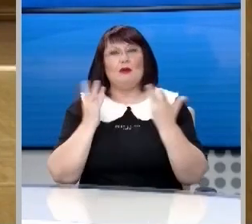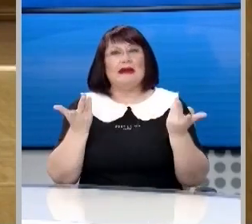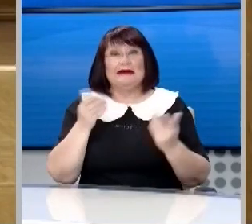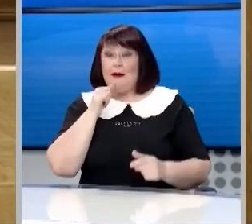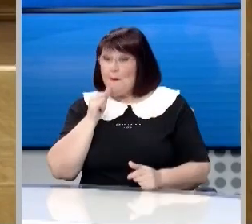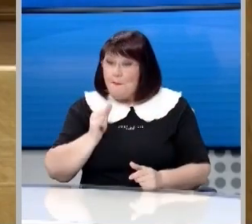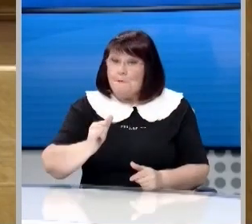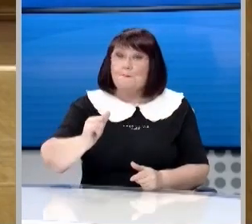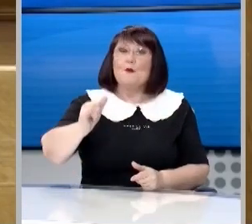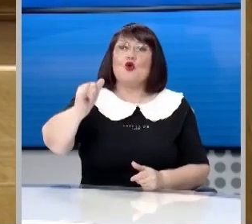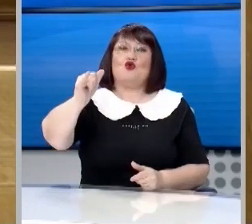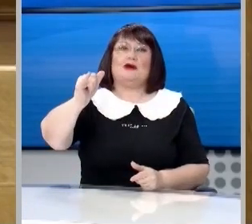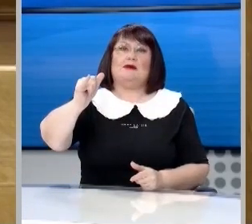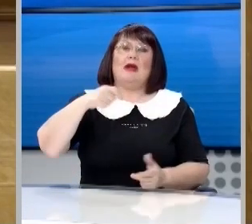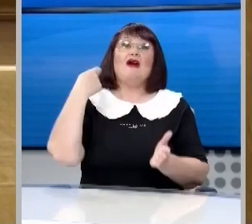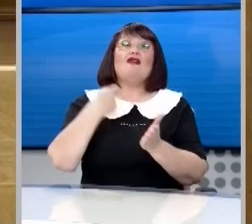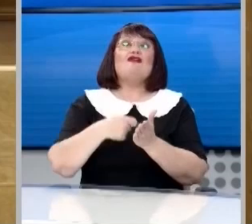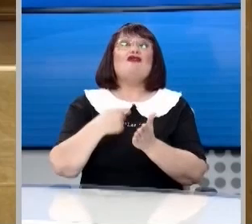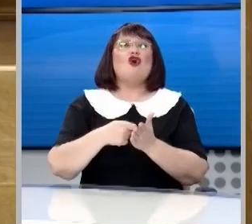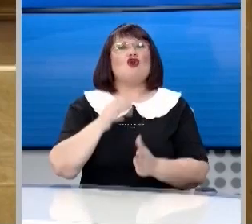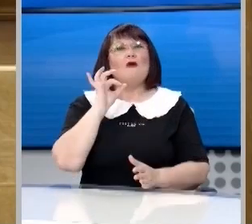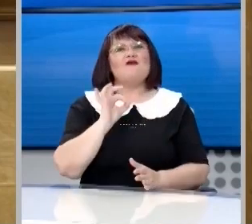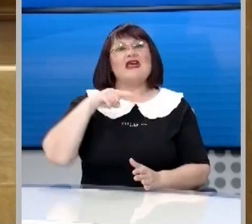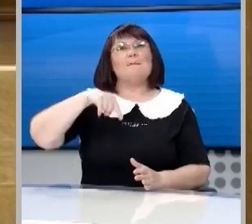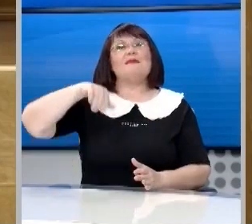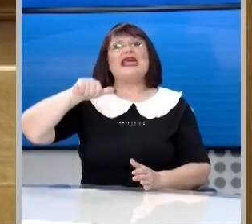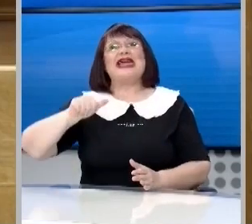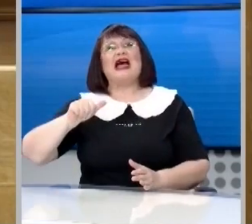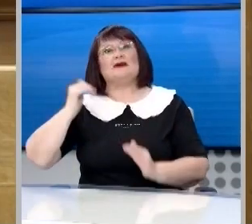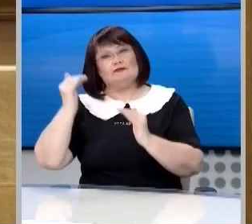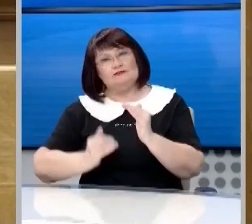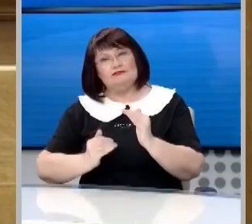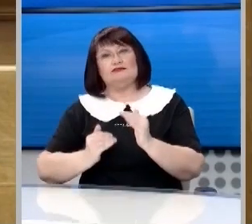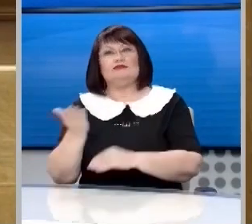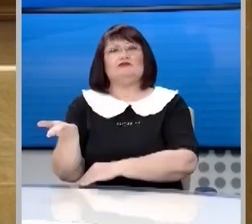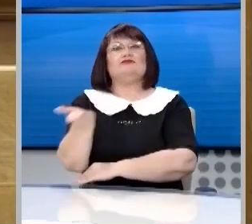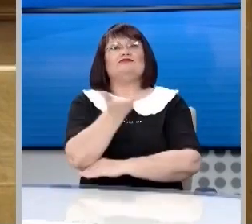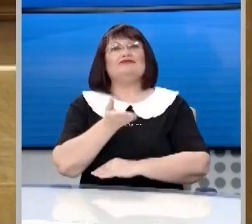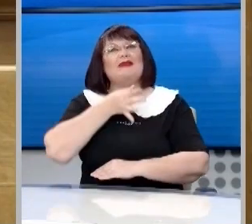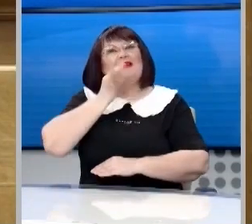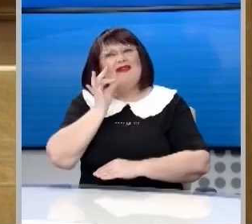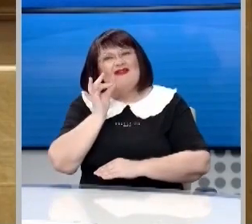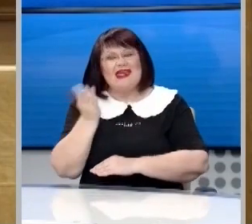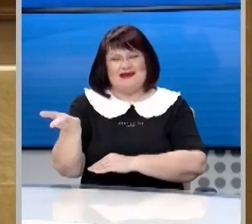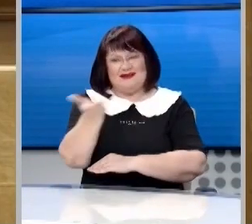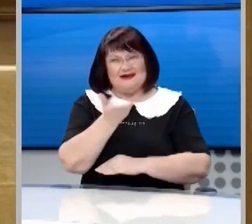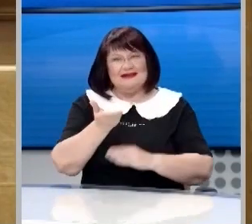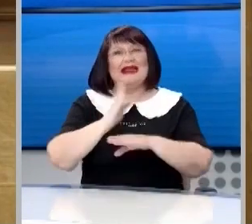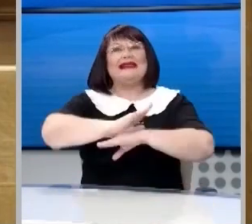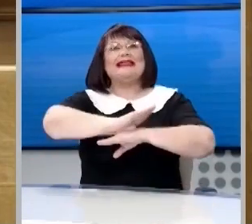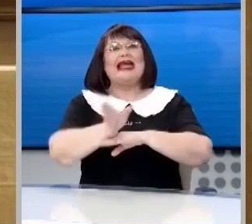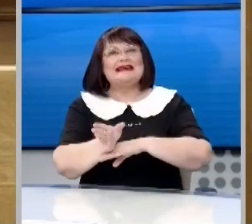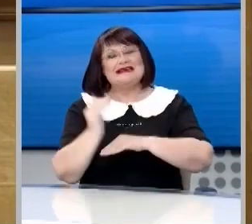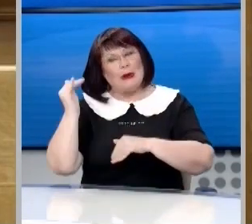μόνιμα χαμηλά τον φόρο προστιθέμενης αξίας στον delivery και take away καφέ, αλλά και στα ταξί.